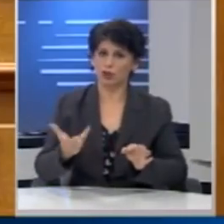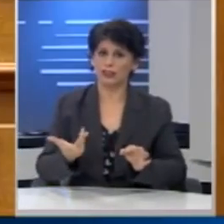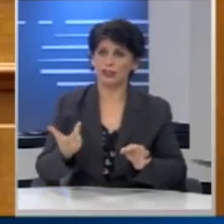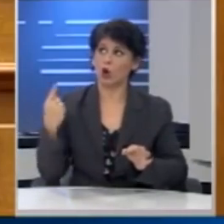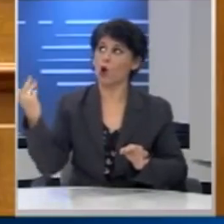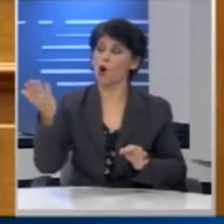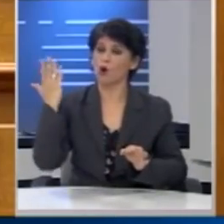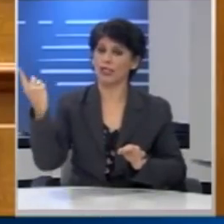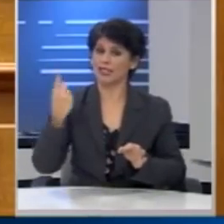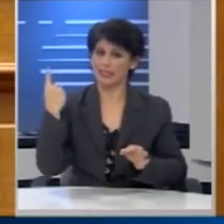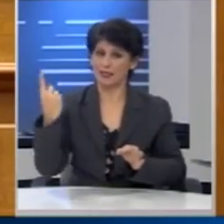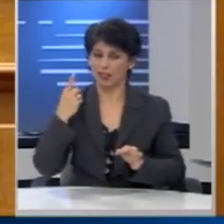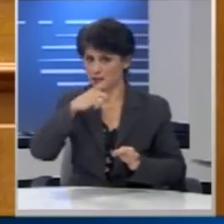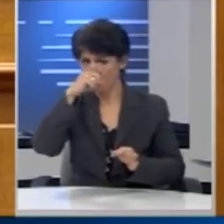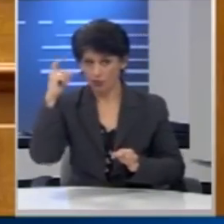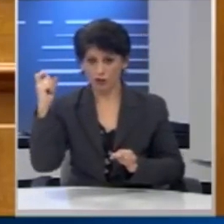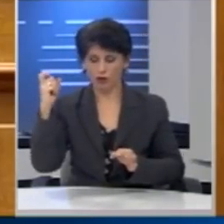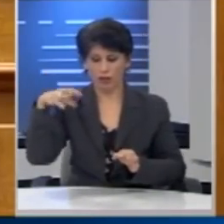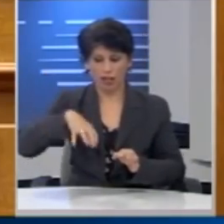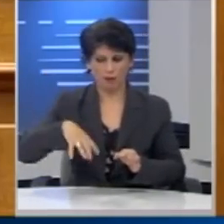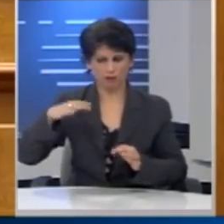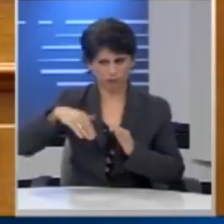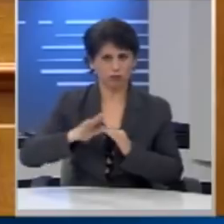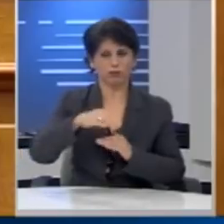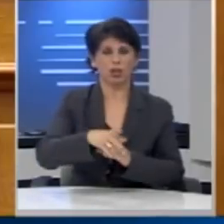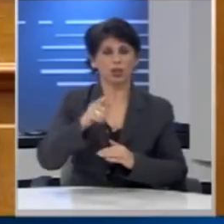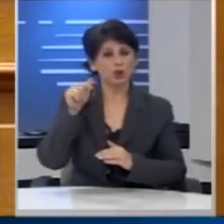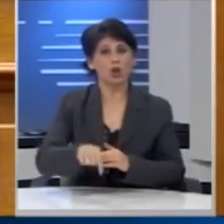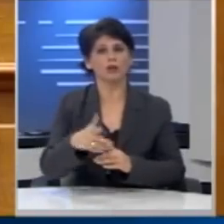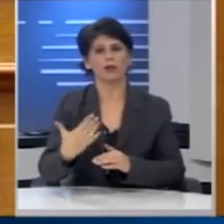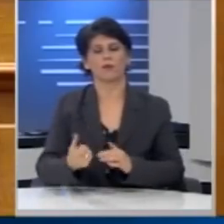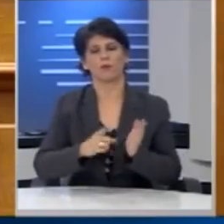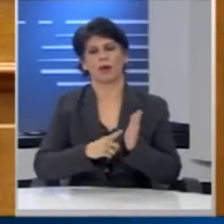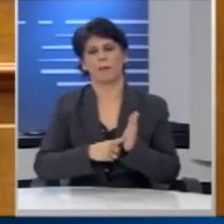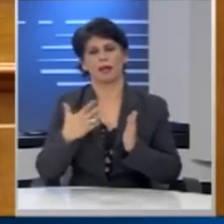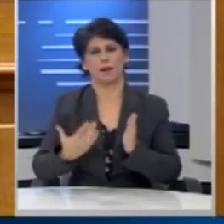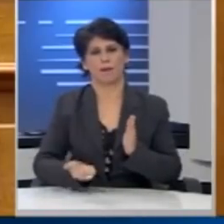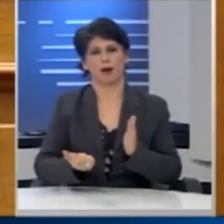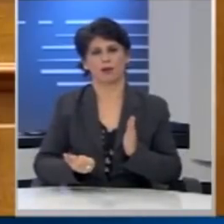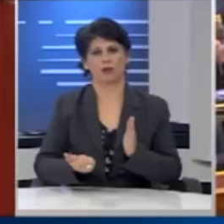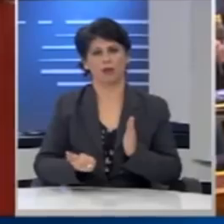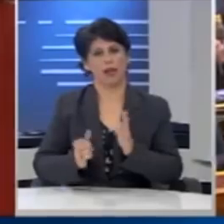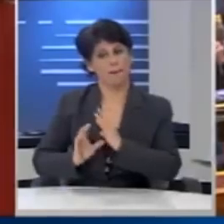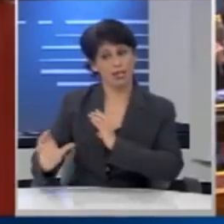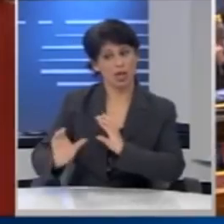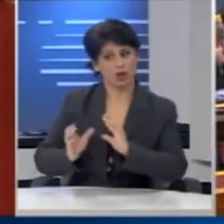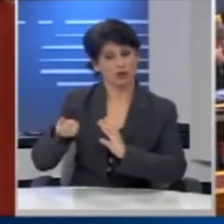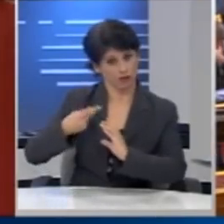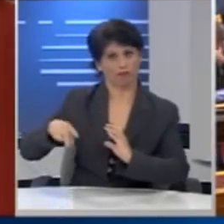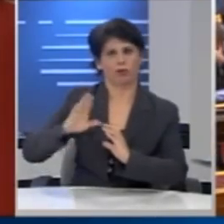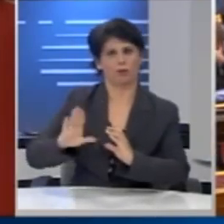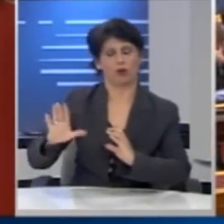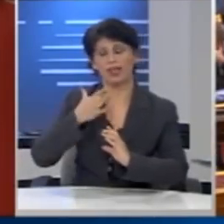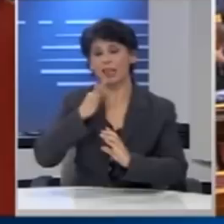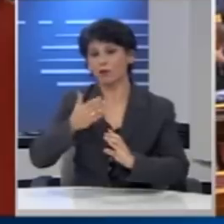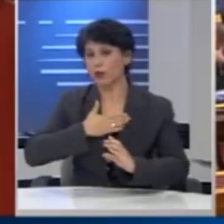οι συνθήκες είναι δύσκολες και οι καιροί ταραγμένοι, τότε είναι που πρέπει να υπάρχουν κανάλια επικοινωνίας. Γι'